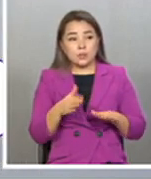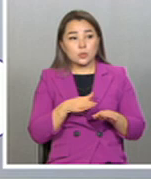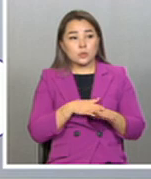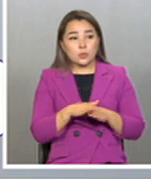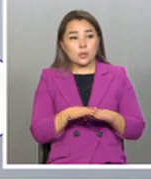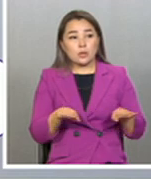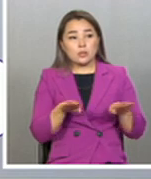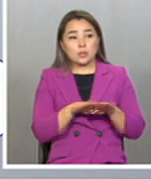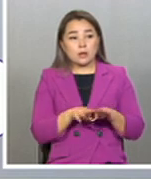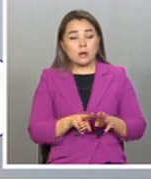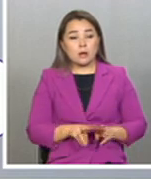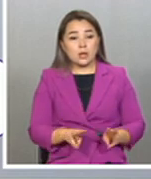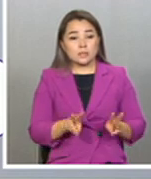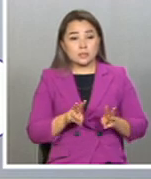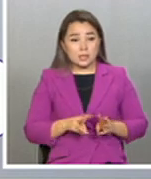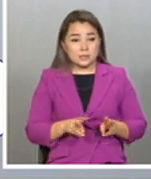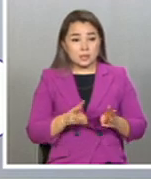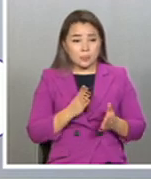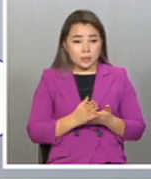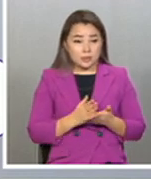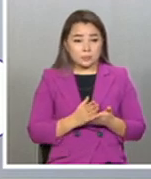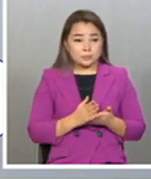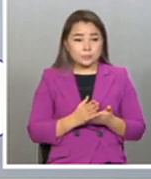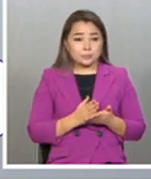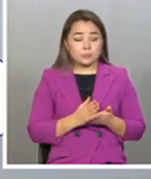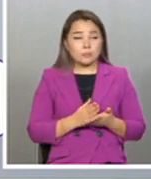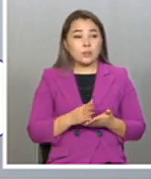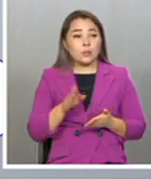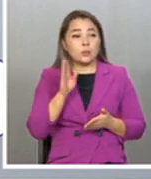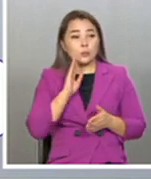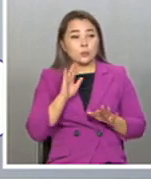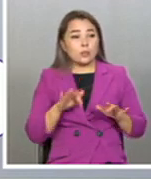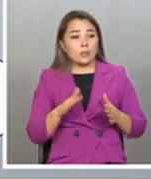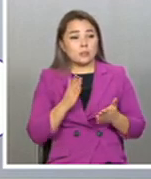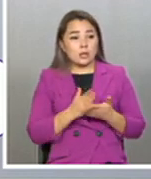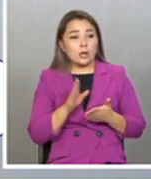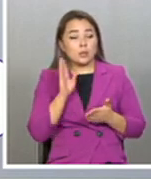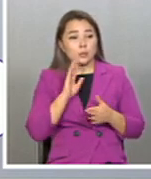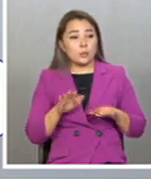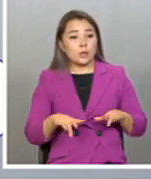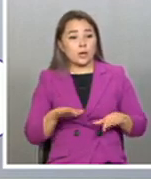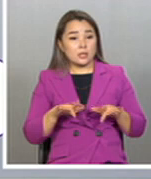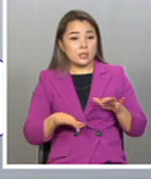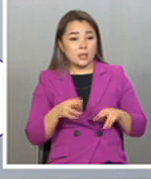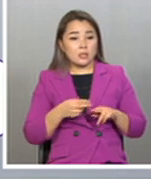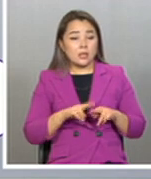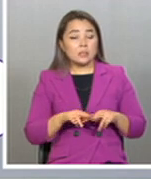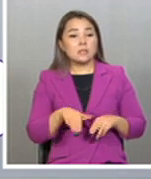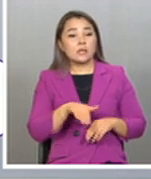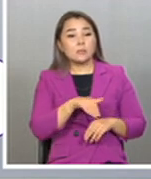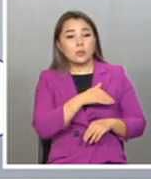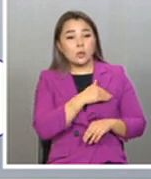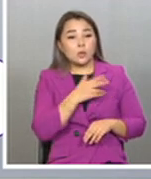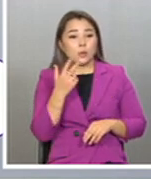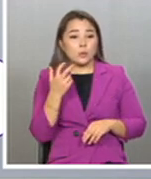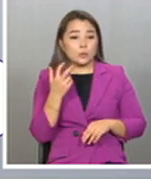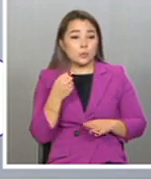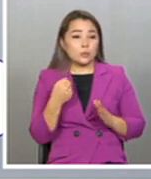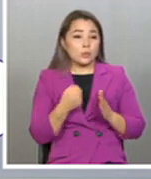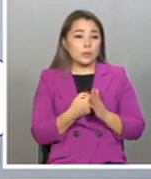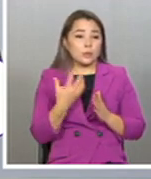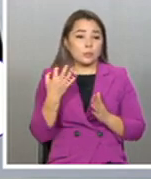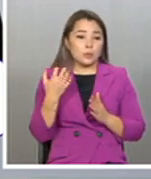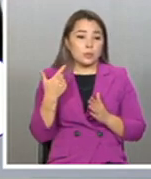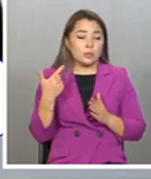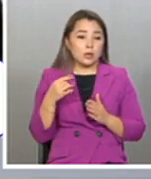яғни қазанда бізде су қайнайды. Яғни қайнаған кезде бұл жердегі температура 300-ден 500 градусқа дейін